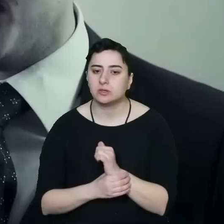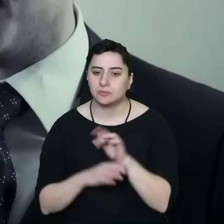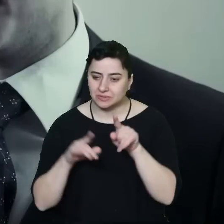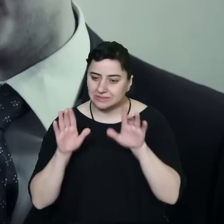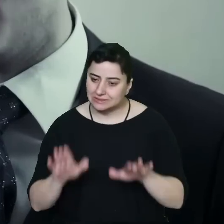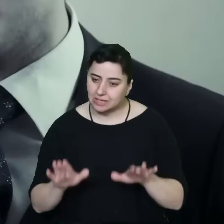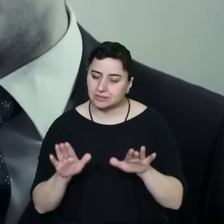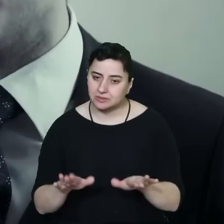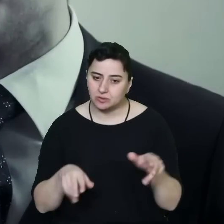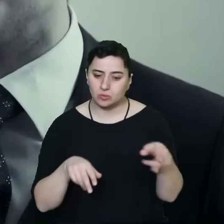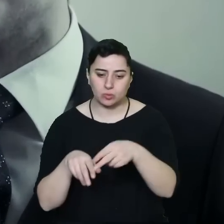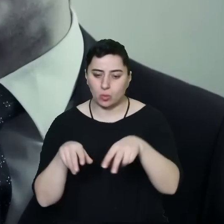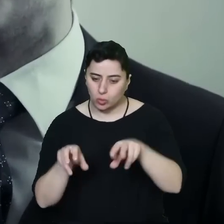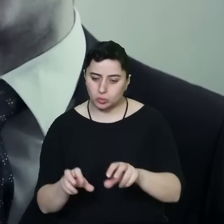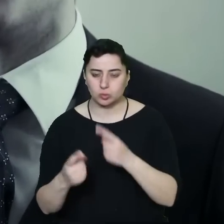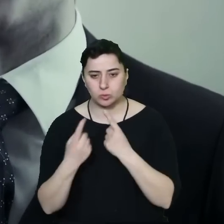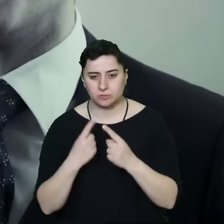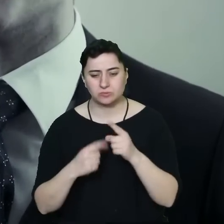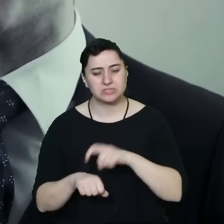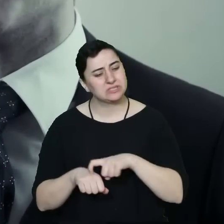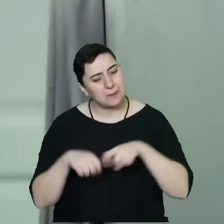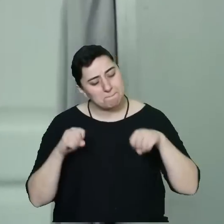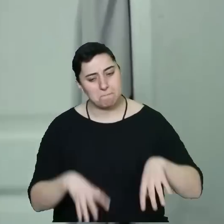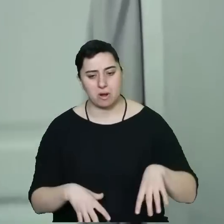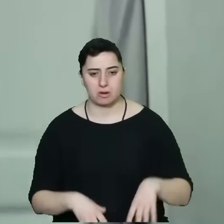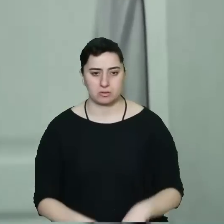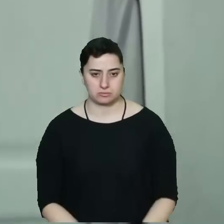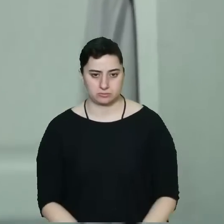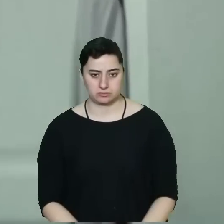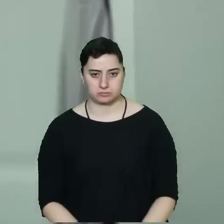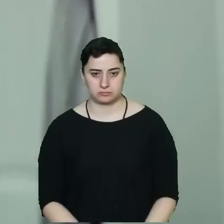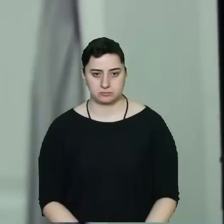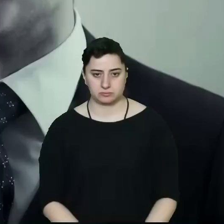bir sakinleş. Gel otur şöyle. Bırak şu öfkeyi artık.